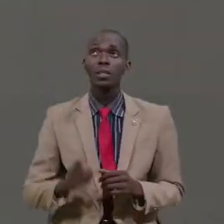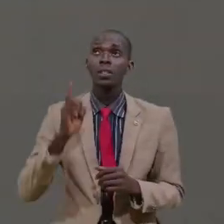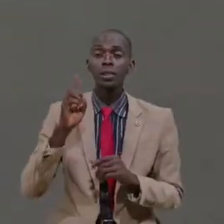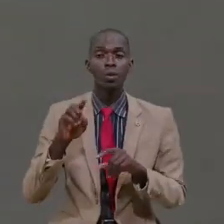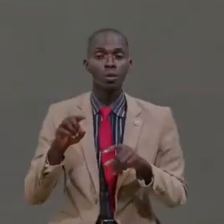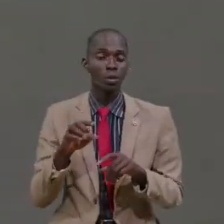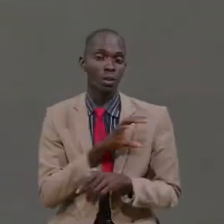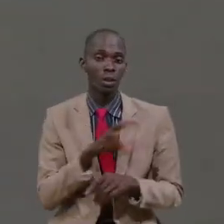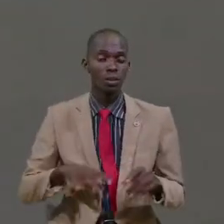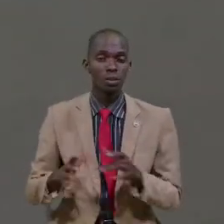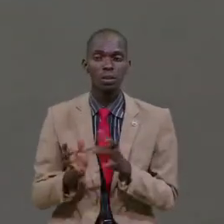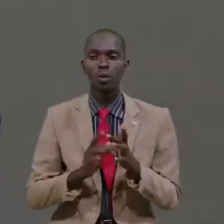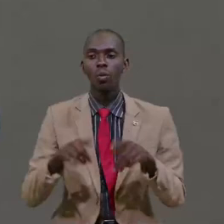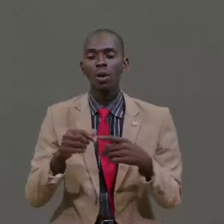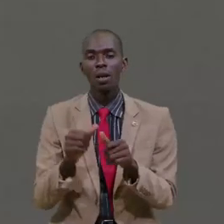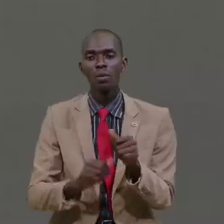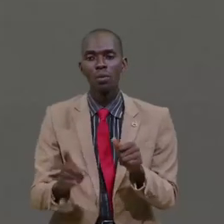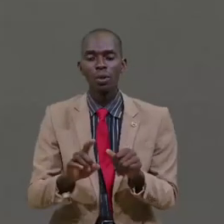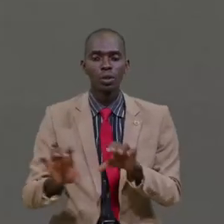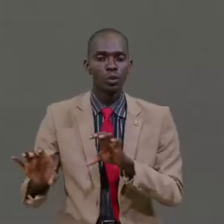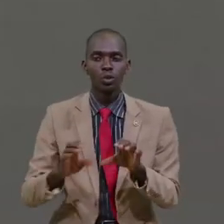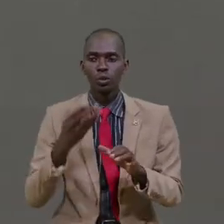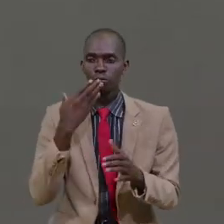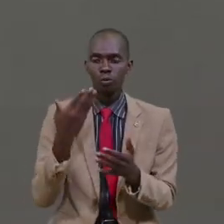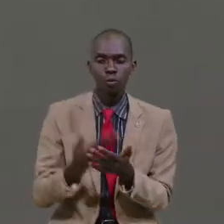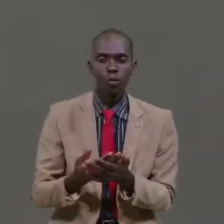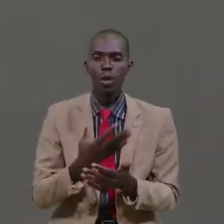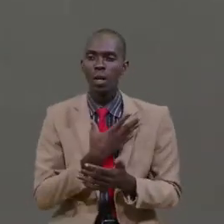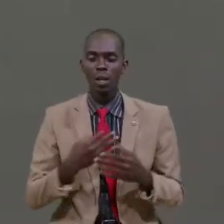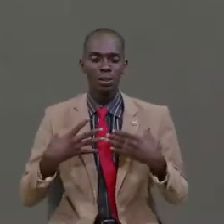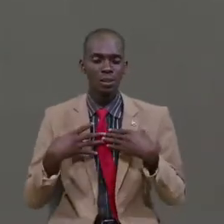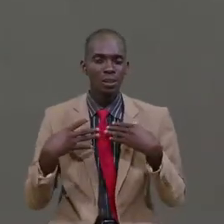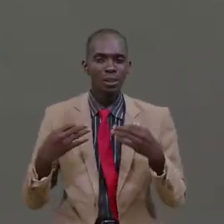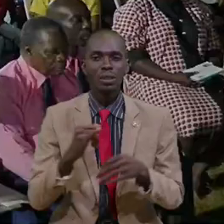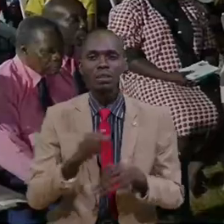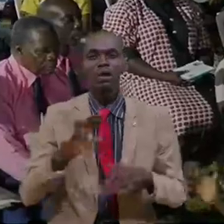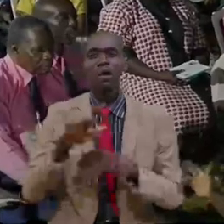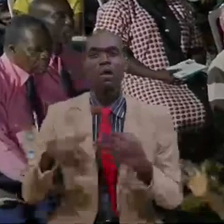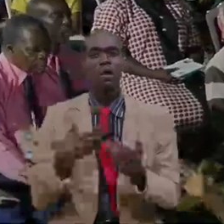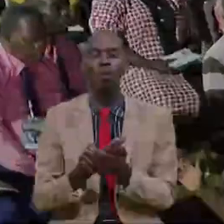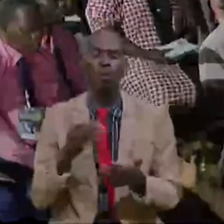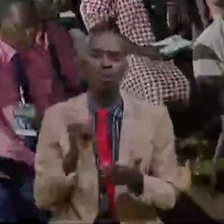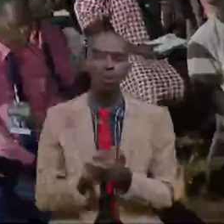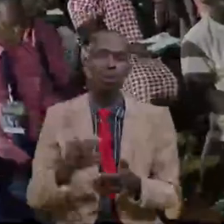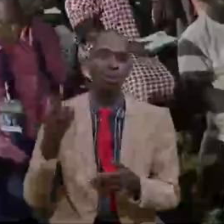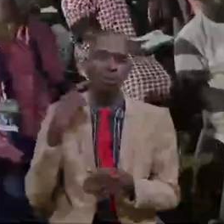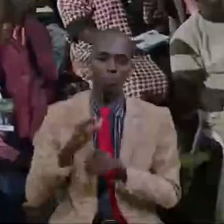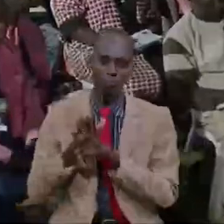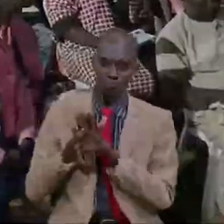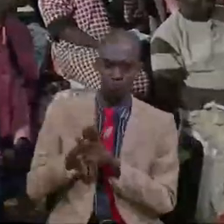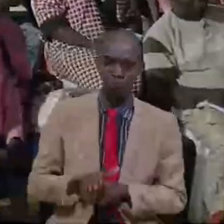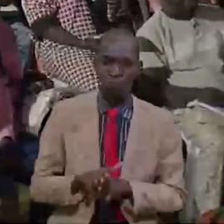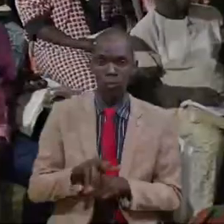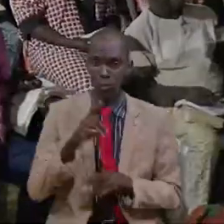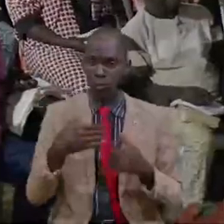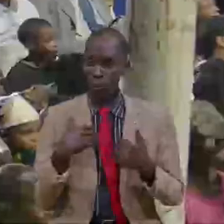Il allait de lieu en lieu faisant du bien et guérissant. Et guérissant. Est-ce